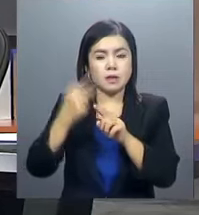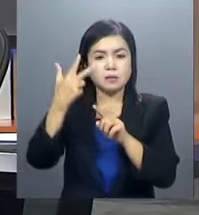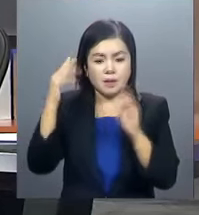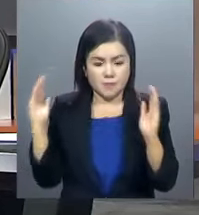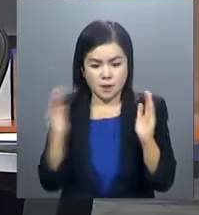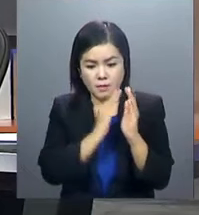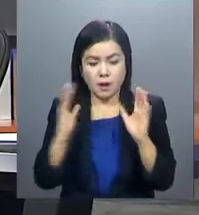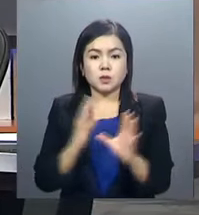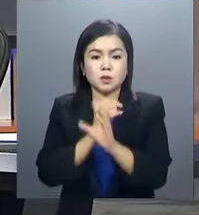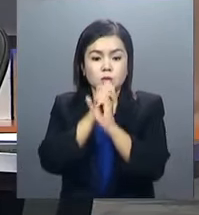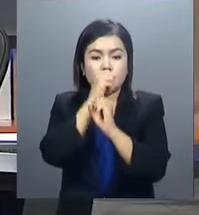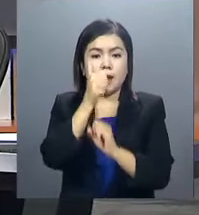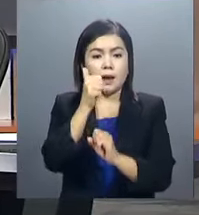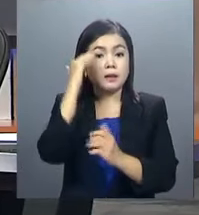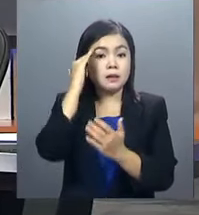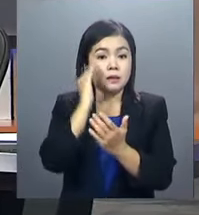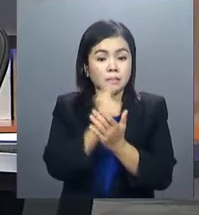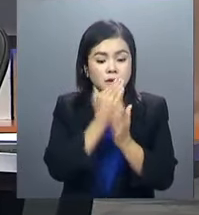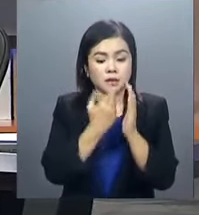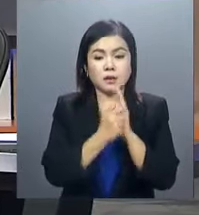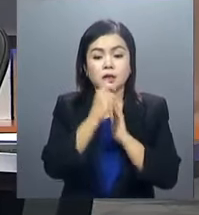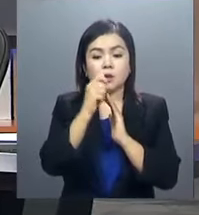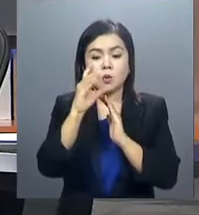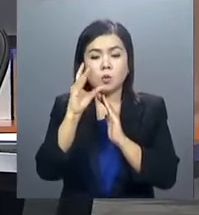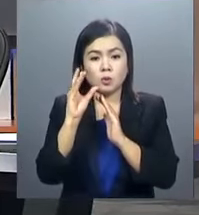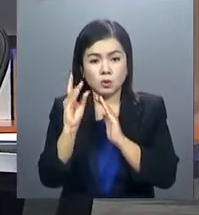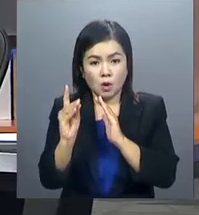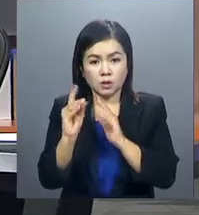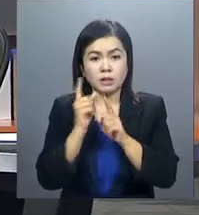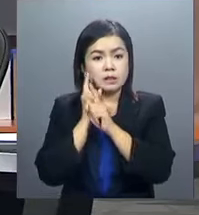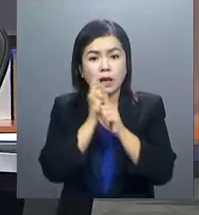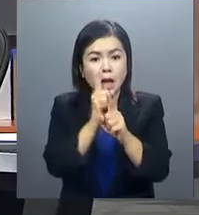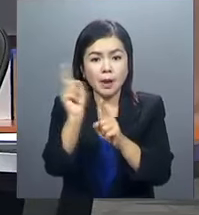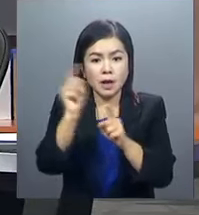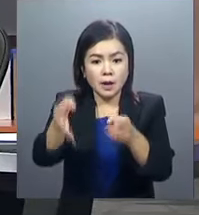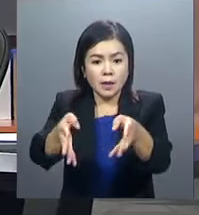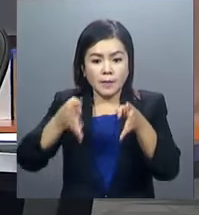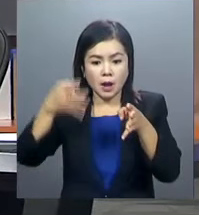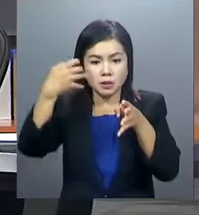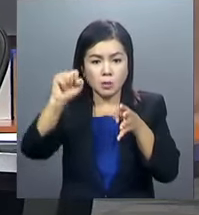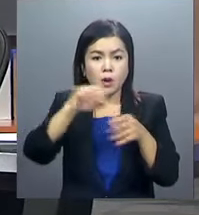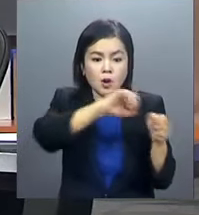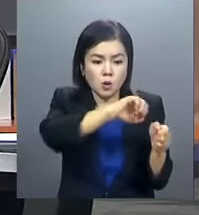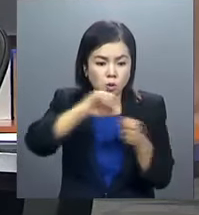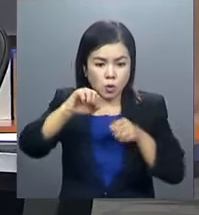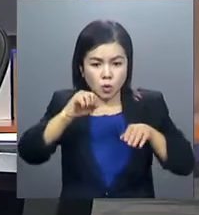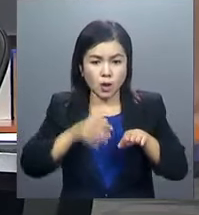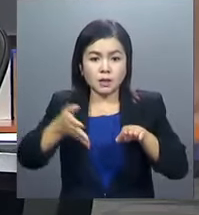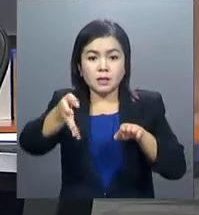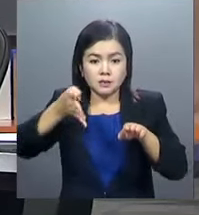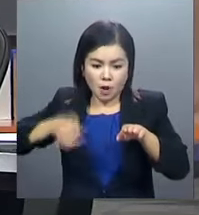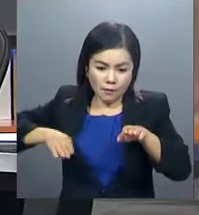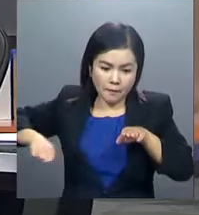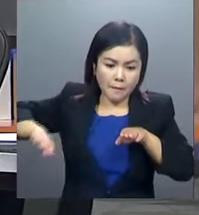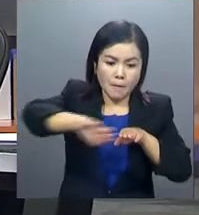ตำรวจจังหวัดอุดรธานีนะคะเร่งติดตามคนขับรถบรรทุก18ล้อค่ะที่ขับรถปาดหน้ารถตู้โดยสารจนเสียหลักตกข้างทาง